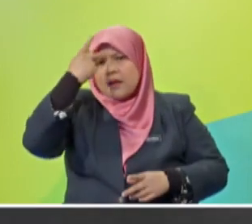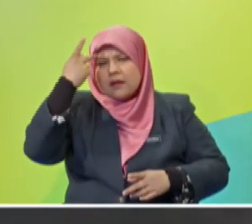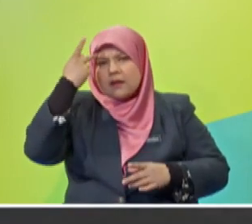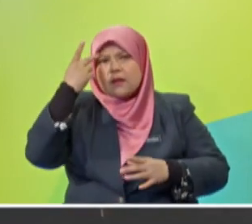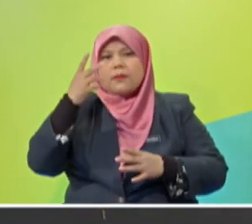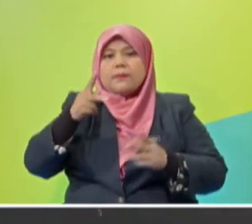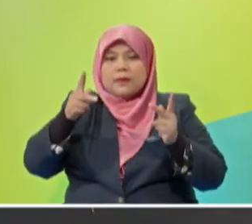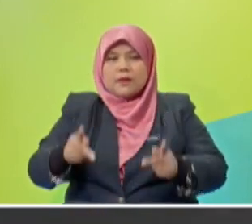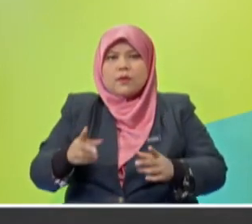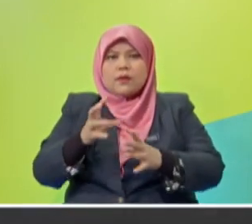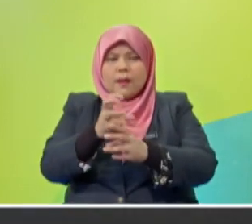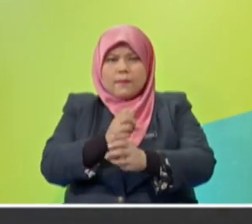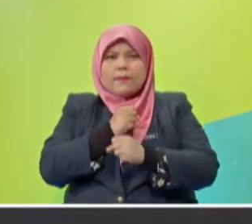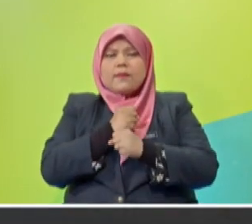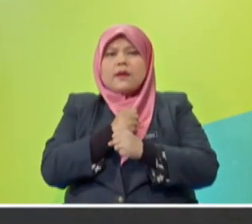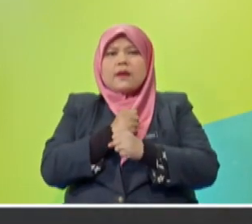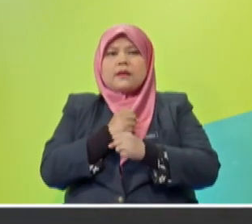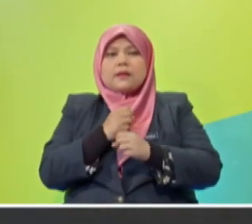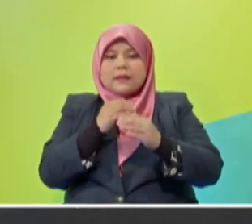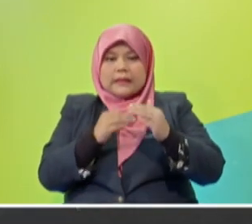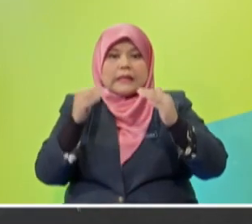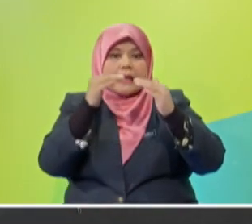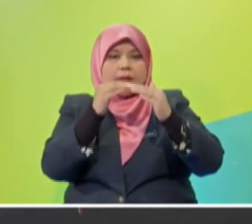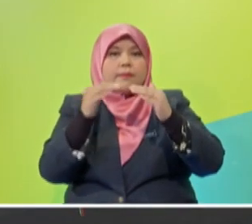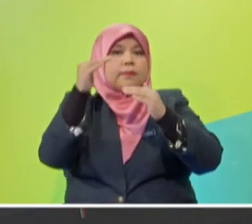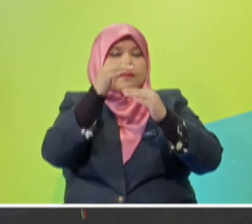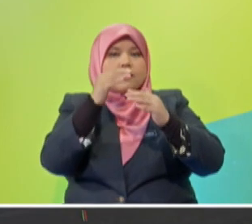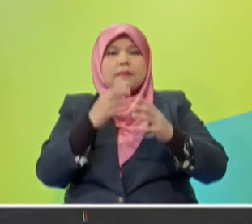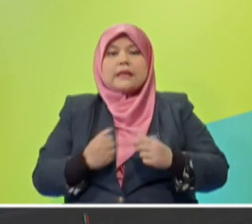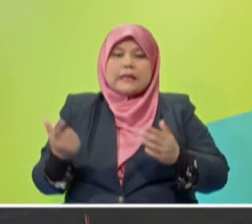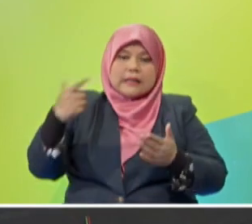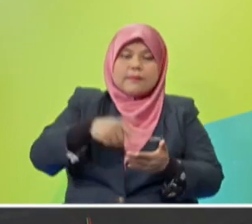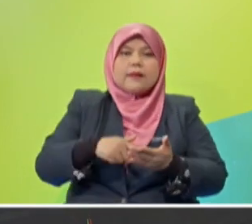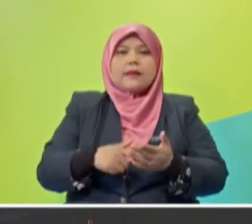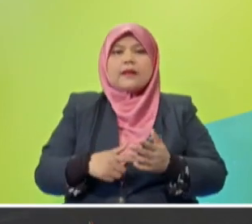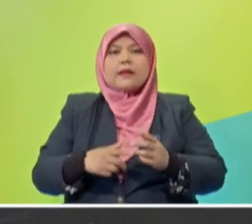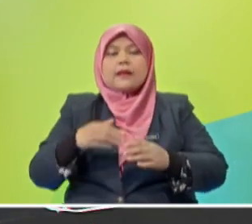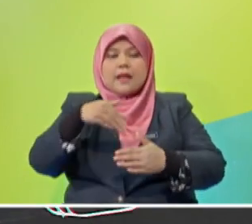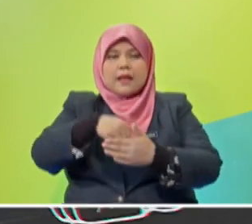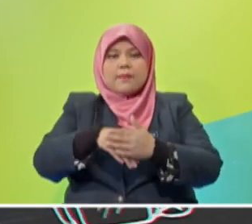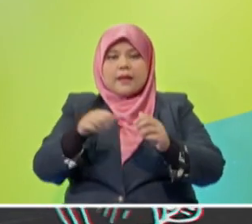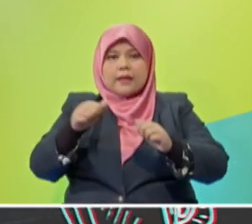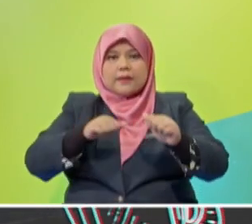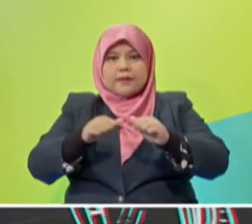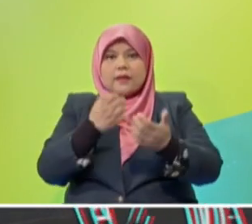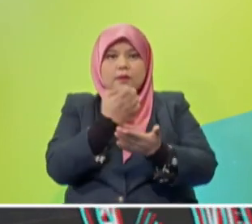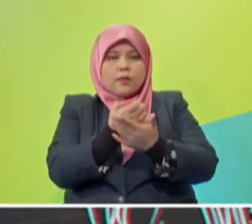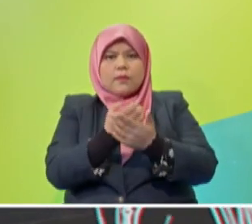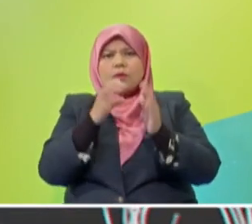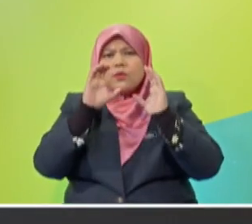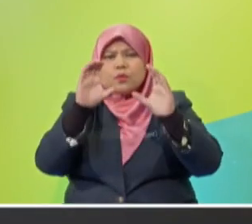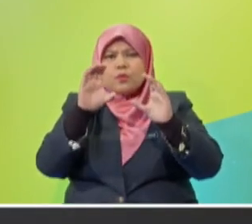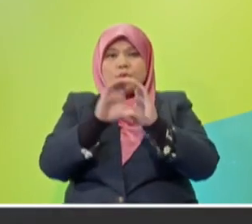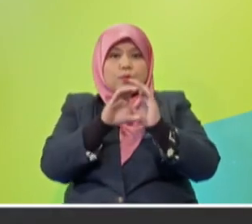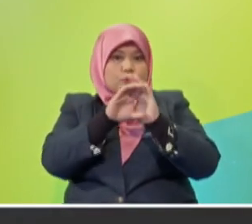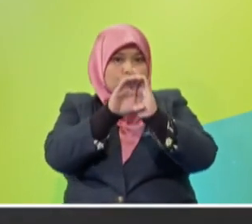dapat meningkatkan taraf hidup mereka apabila melibatkan diri dalam kegiatan ekonomi. Okey, contohnya, petunjuk